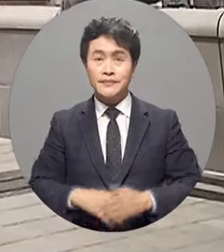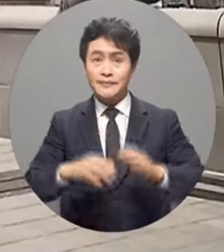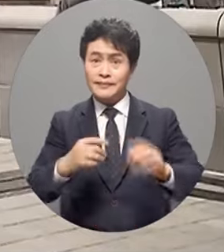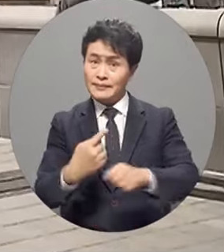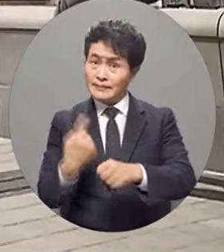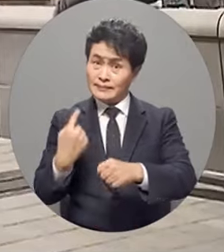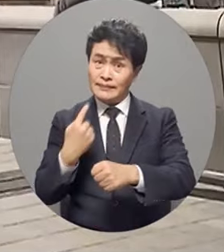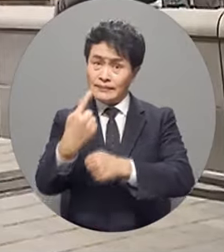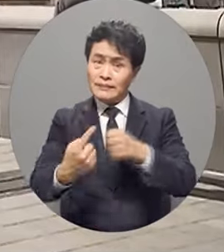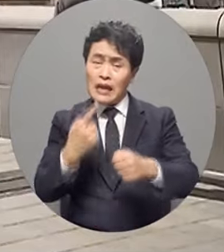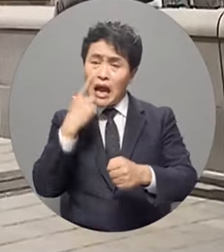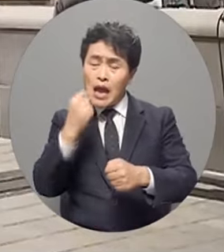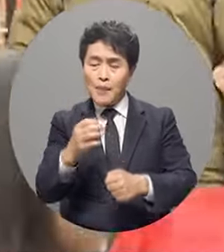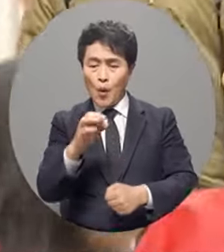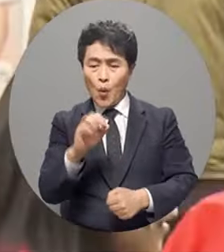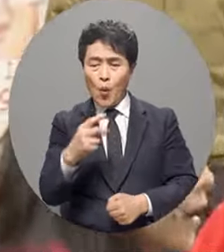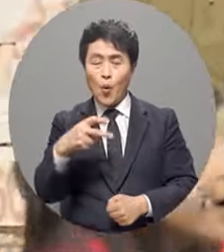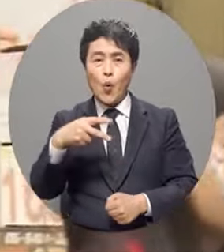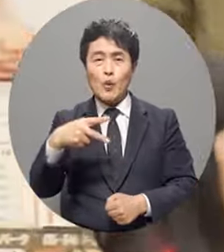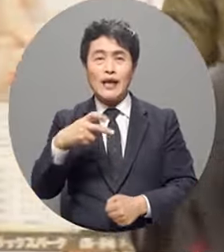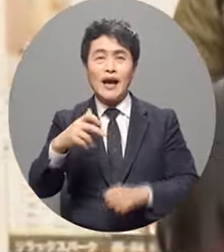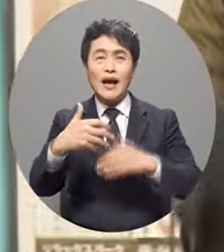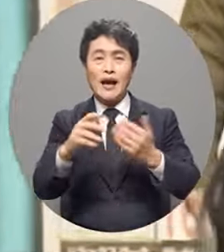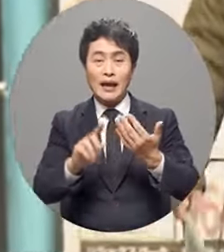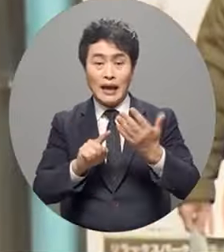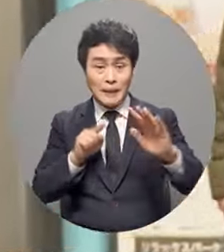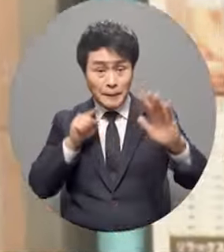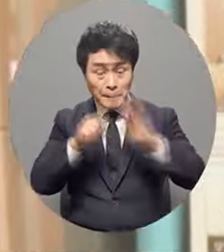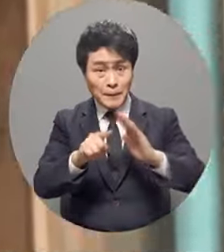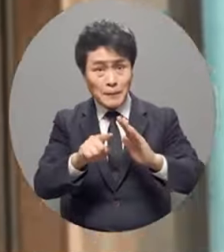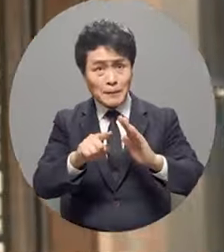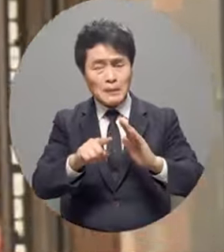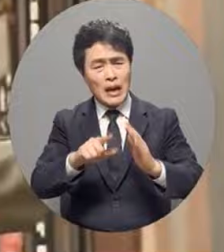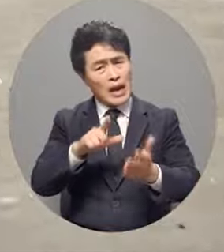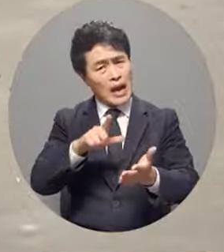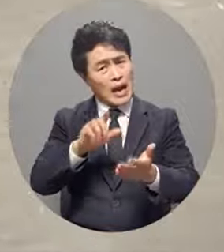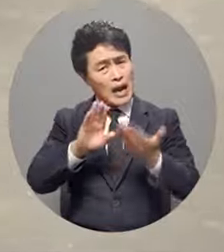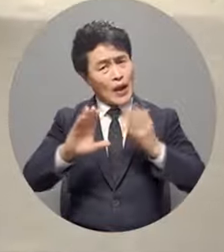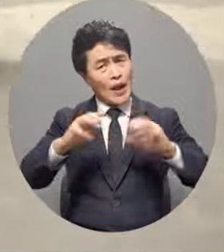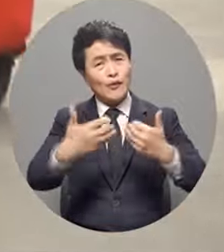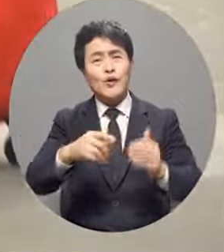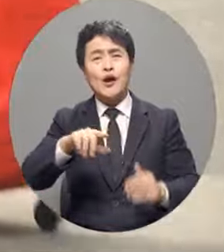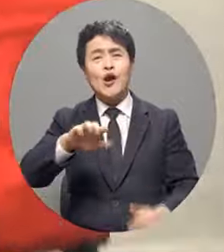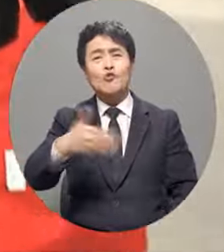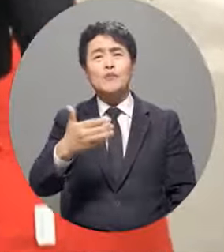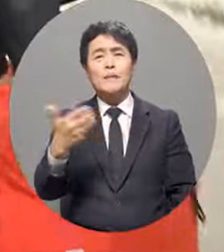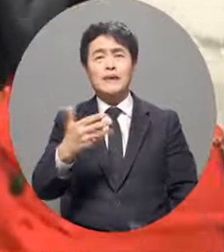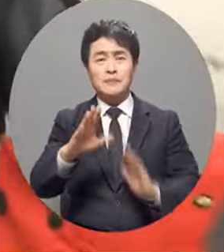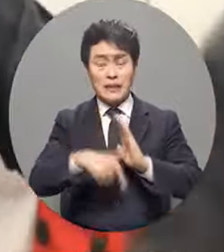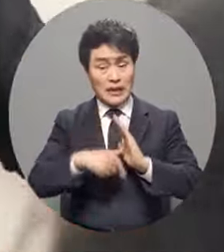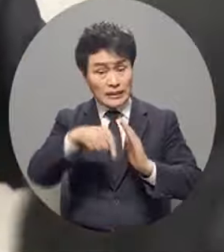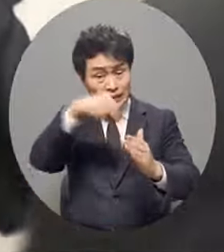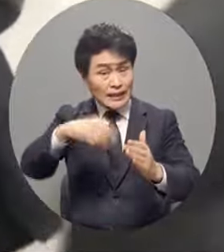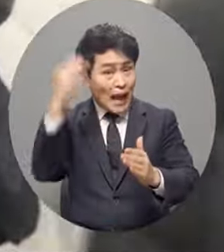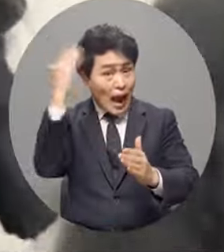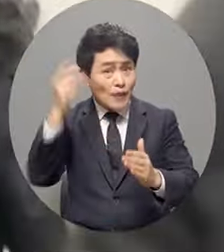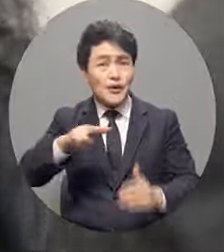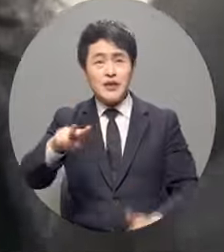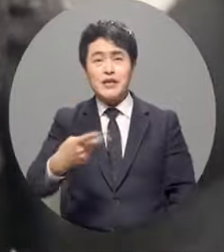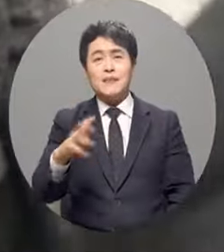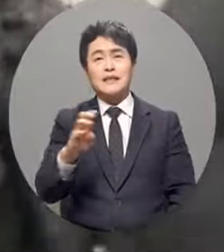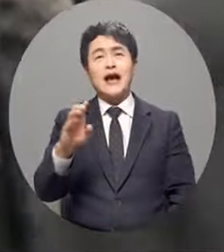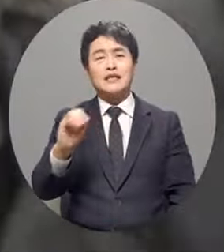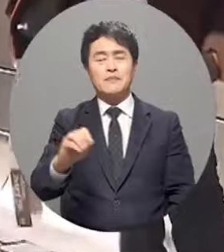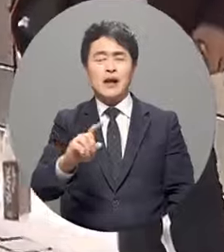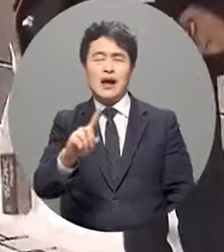작년 한 해 일본 오사카를 방문한 외국인은 약 980만 명. 이 가운데 한국인이 240만